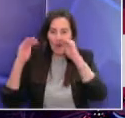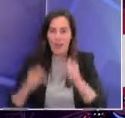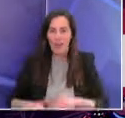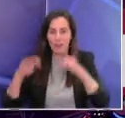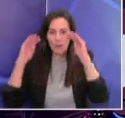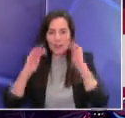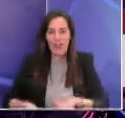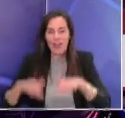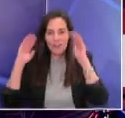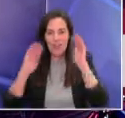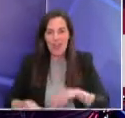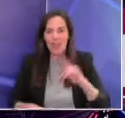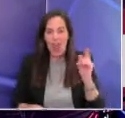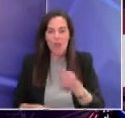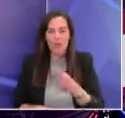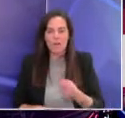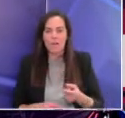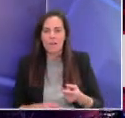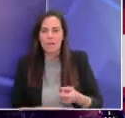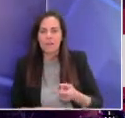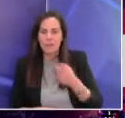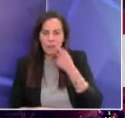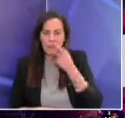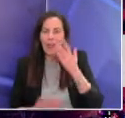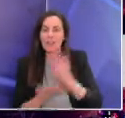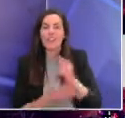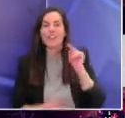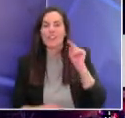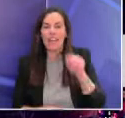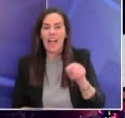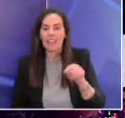הוא נפל. לכולם. מה, מאיפה הם? עד שכבר הגעתי